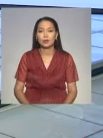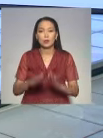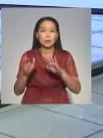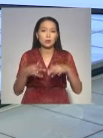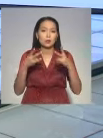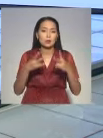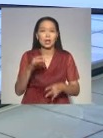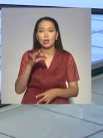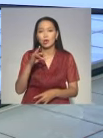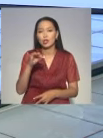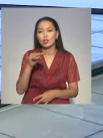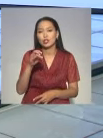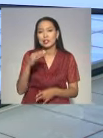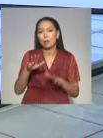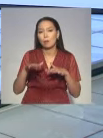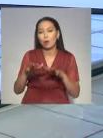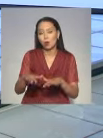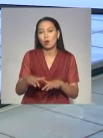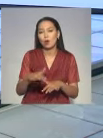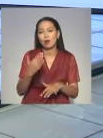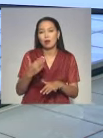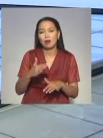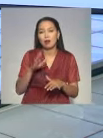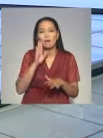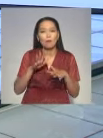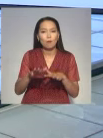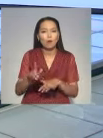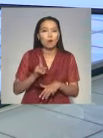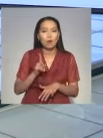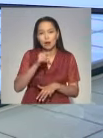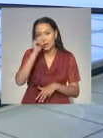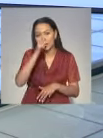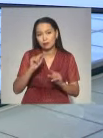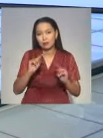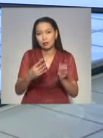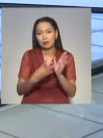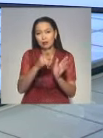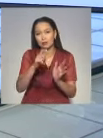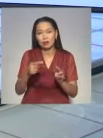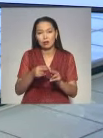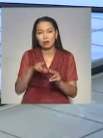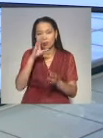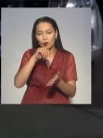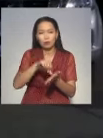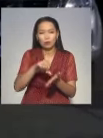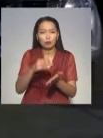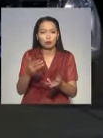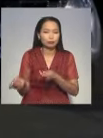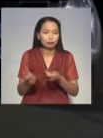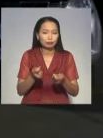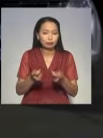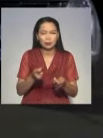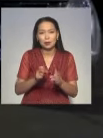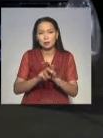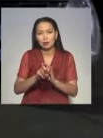После трагедии в Ионийском море береговая охрана Греции арестовала 9 человек, которые могут быть причастны к перевозке мигрантов. Все они